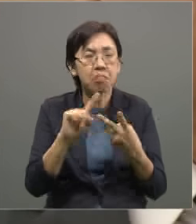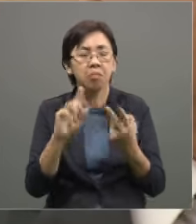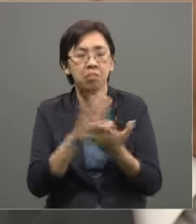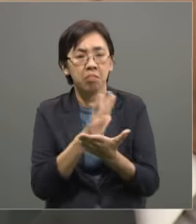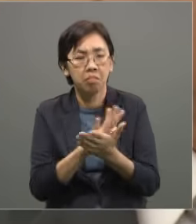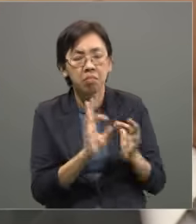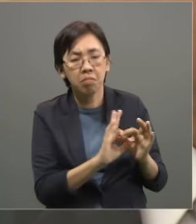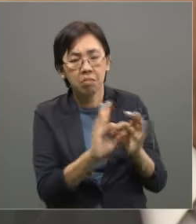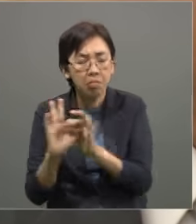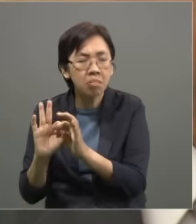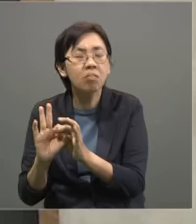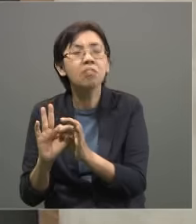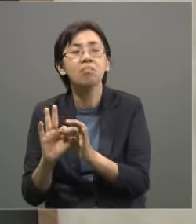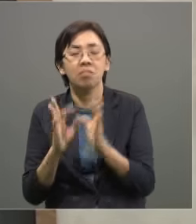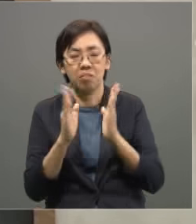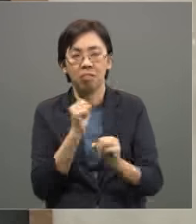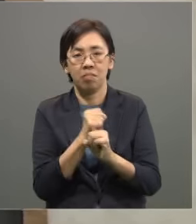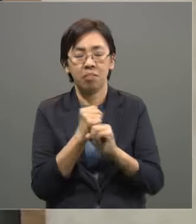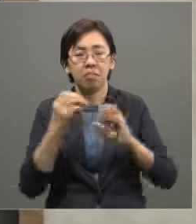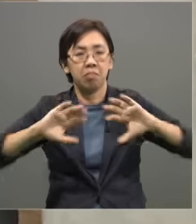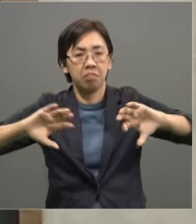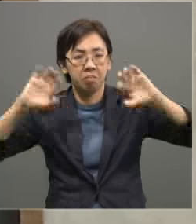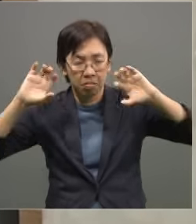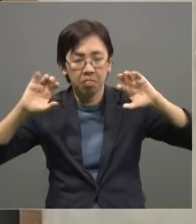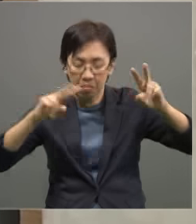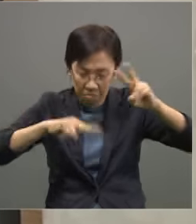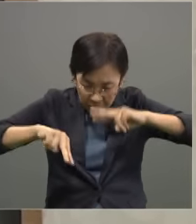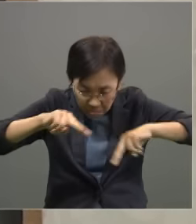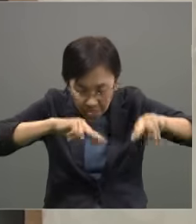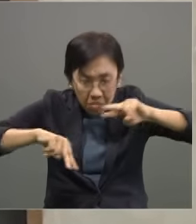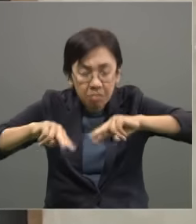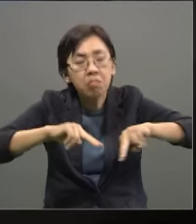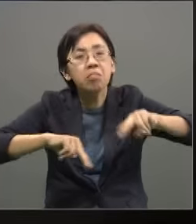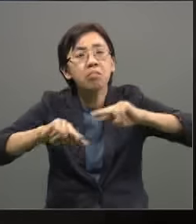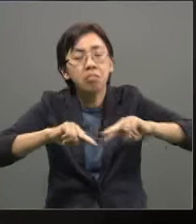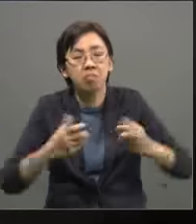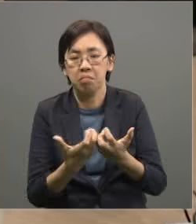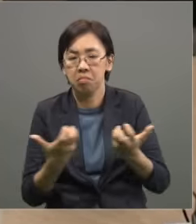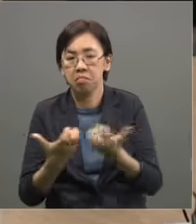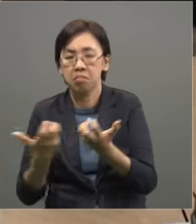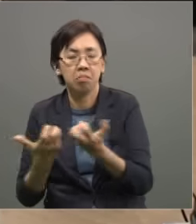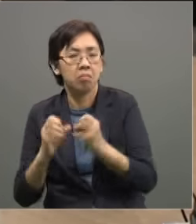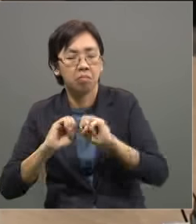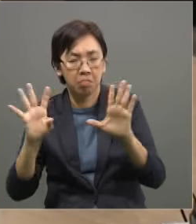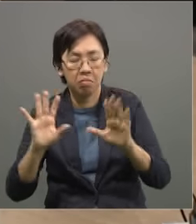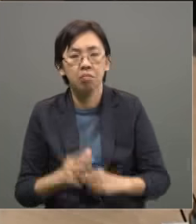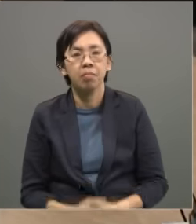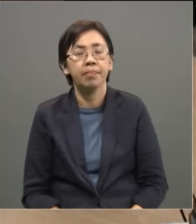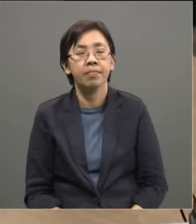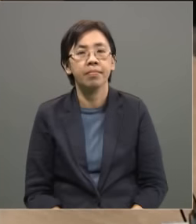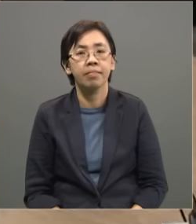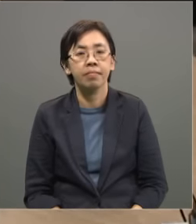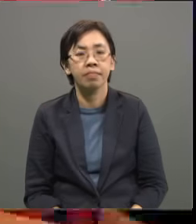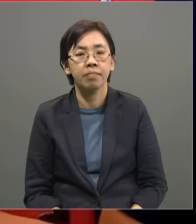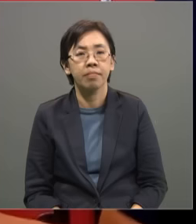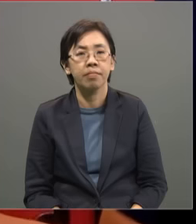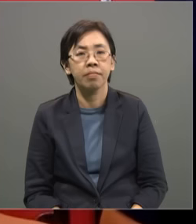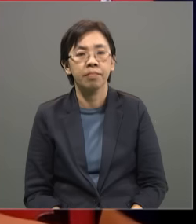องกับเรื่องของเจ้าหน้าที่รัฐออกมาตรวจสอบด้วยคือจะมีการแยกทุกส่วนออกจากกันครับ